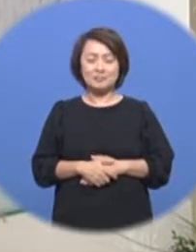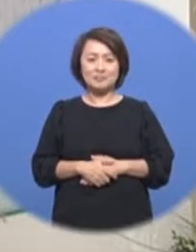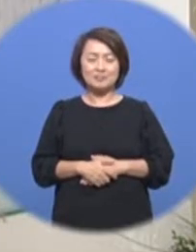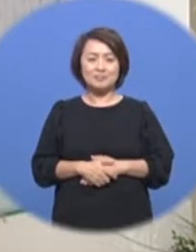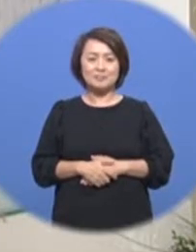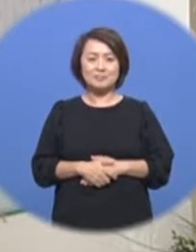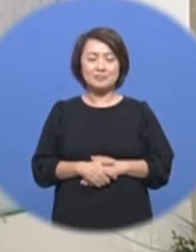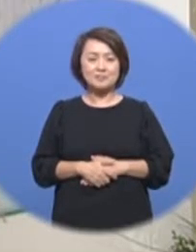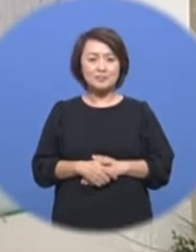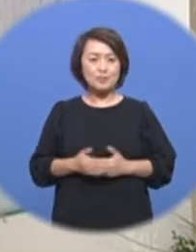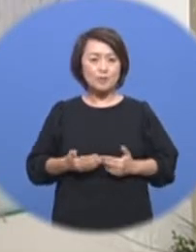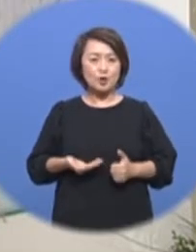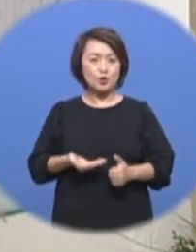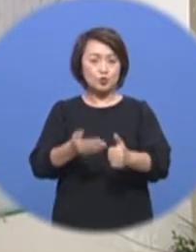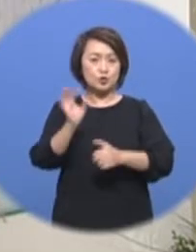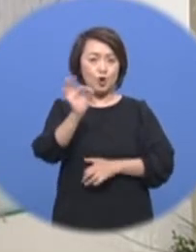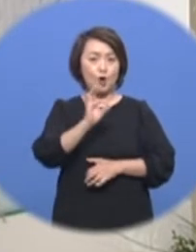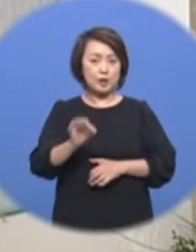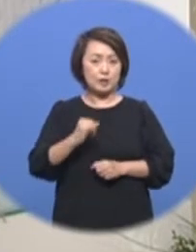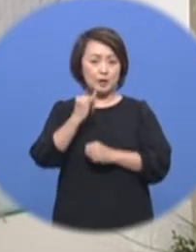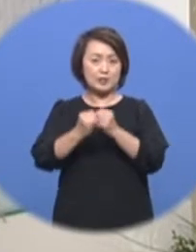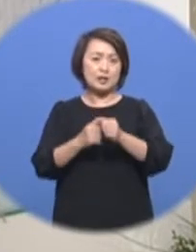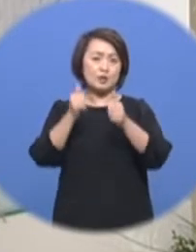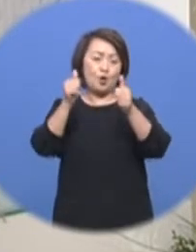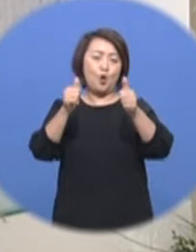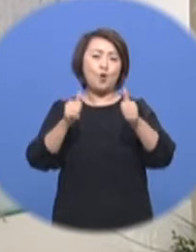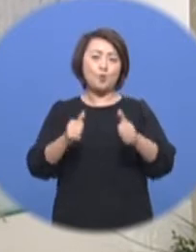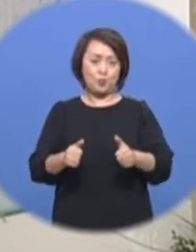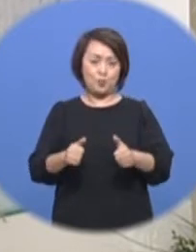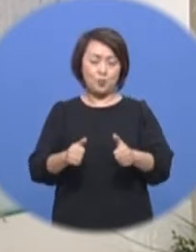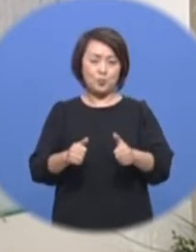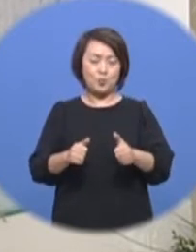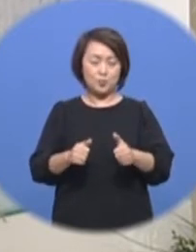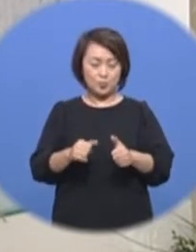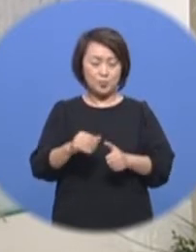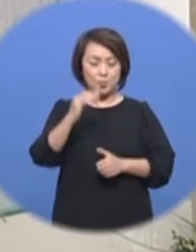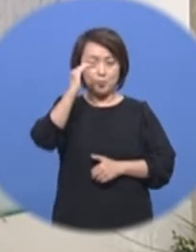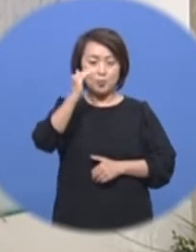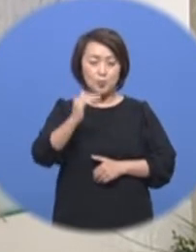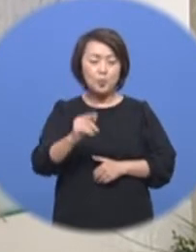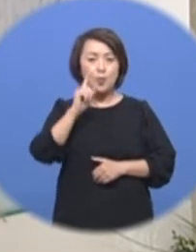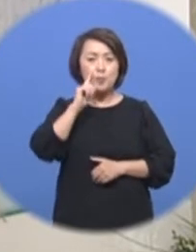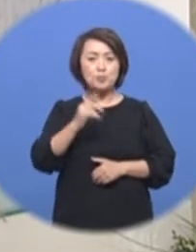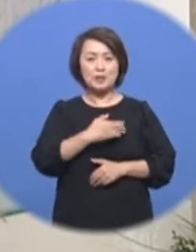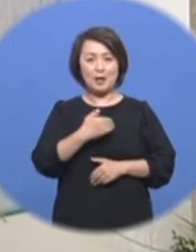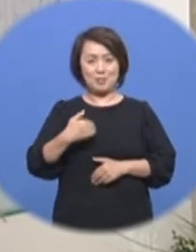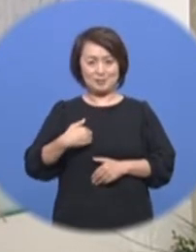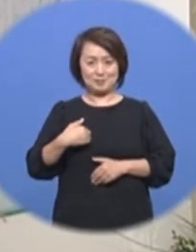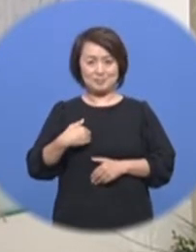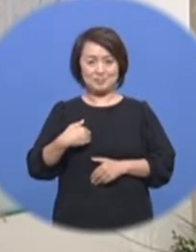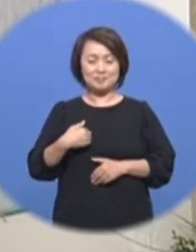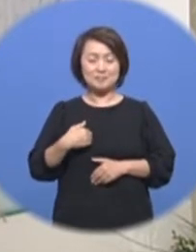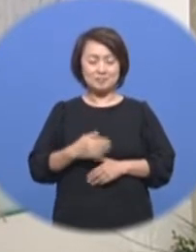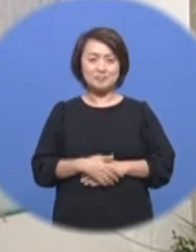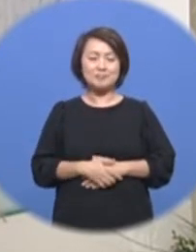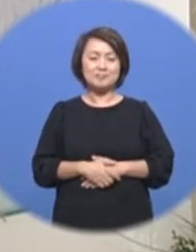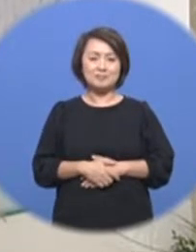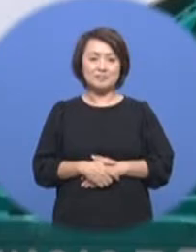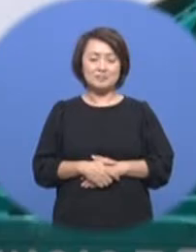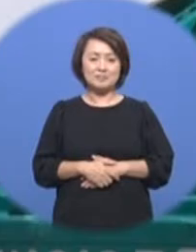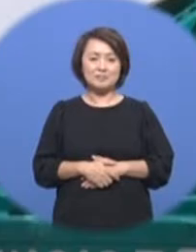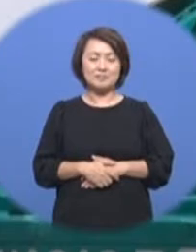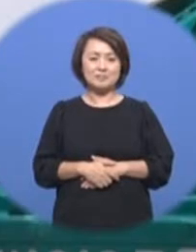プレミア和歌山推奨品はホームページで、商品リストをご覧いただけます。それではプレゼントです。